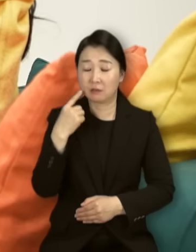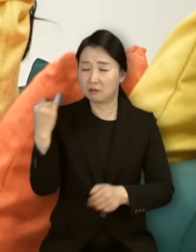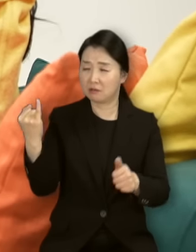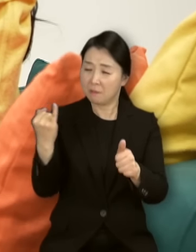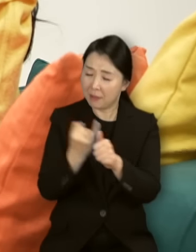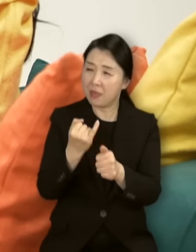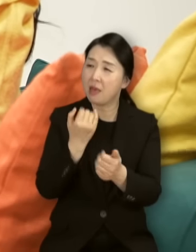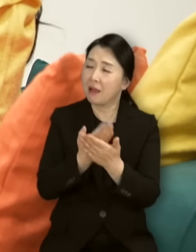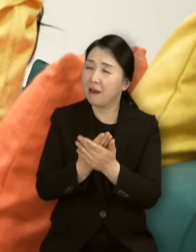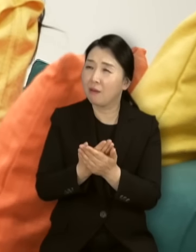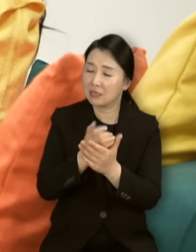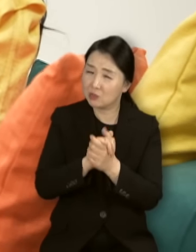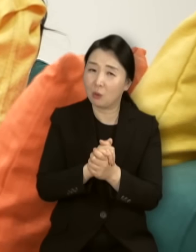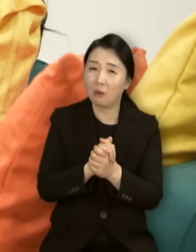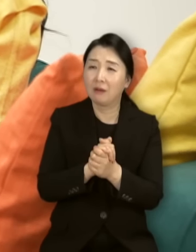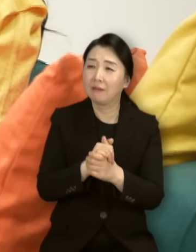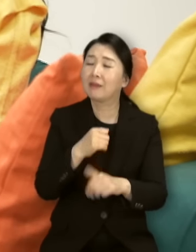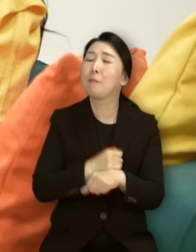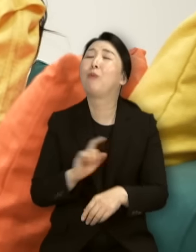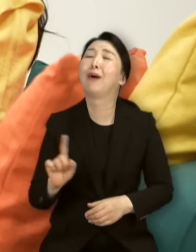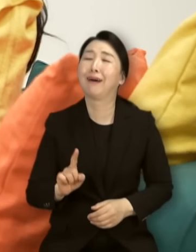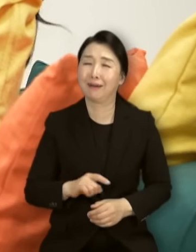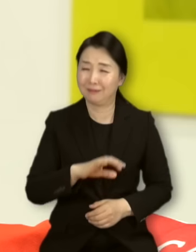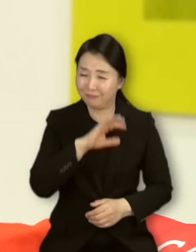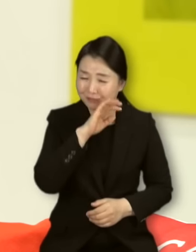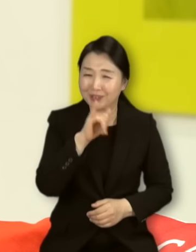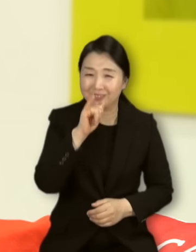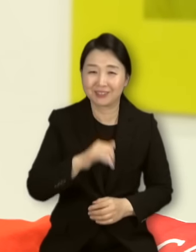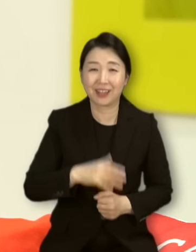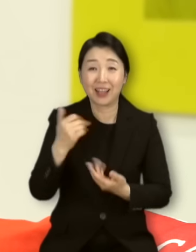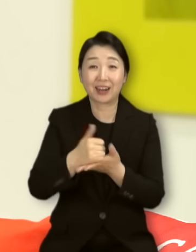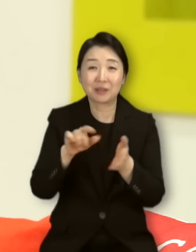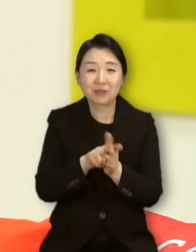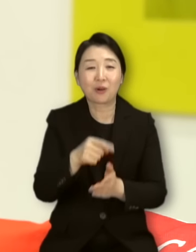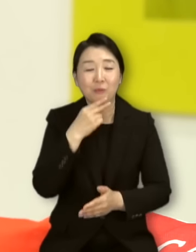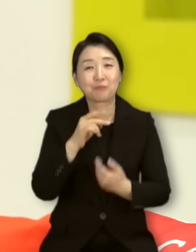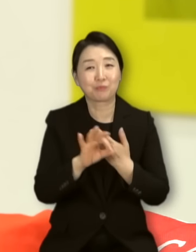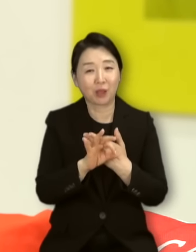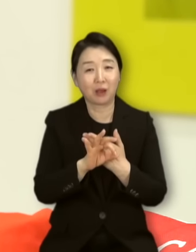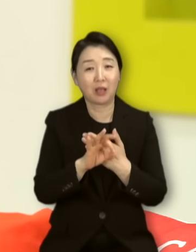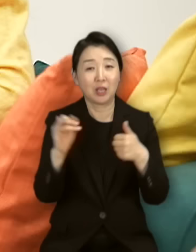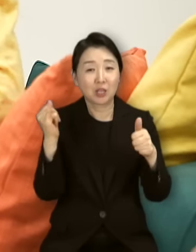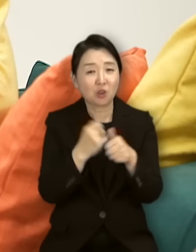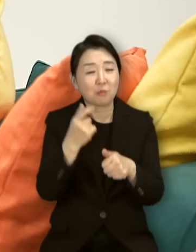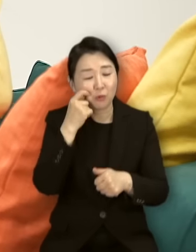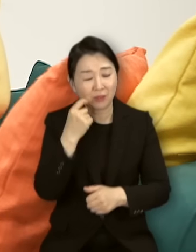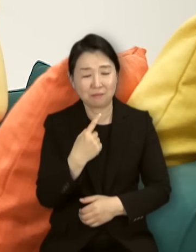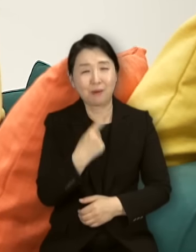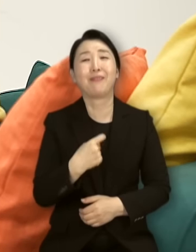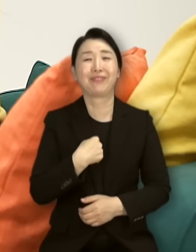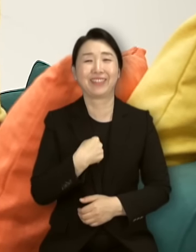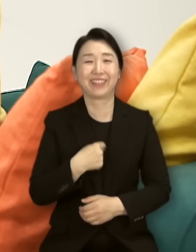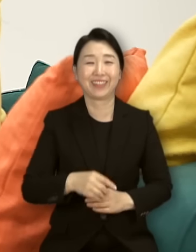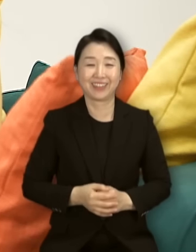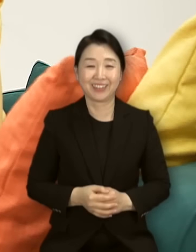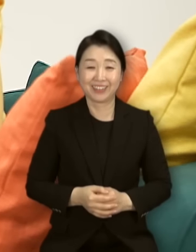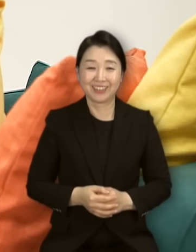만나게 해 주세요 했는데네 이게 뭐예요 아 하나님 안 믿었으면 결혼도 못 해 보냈어요 저